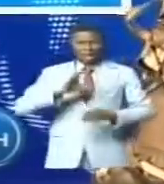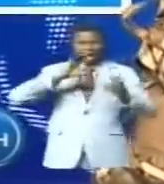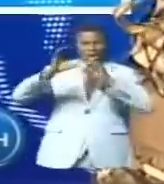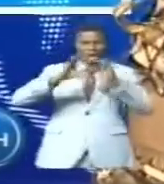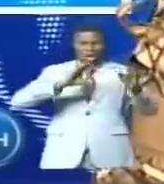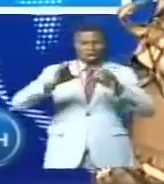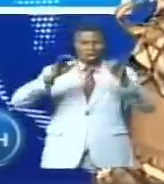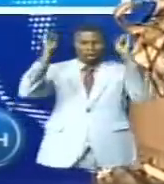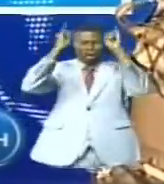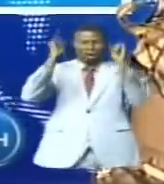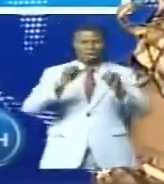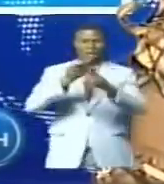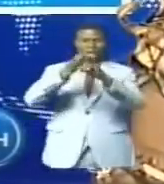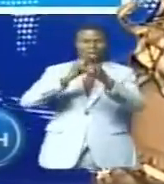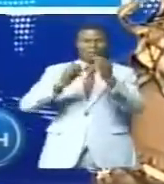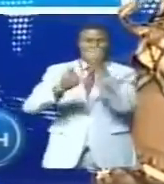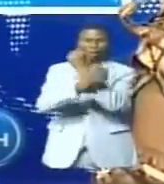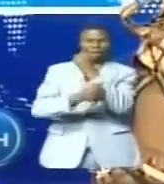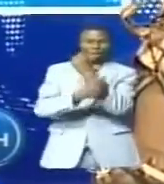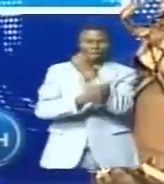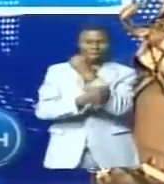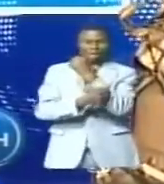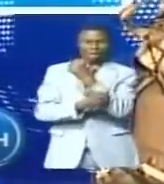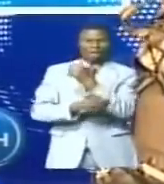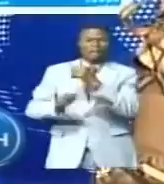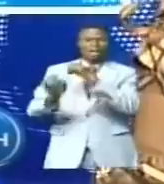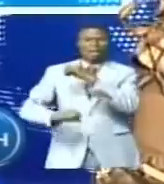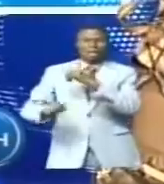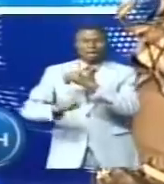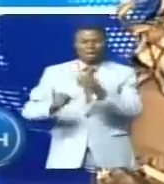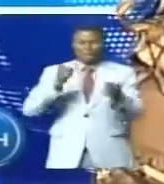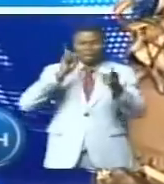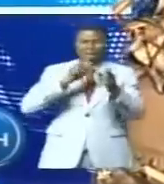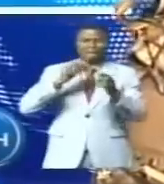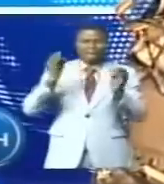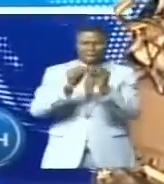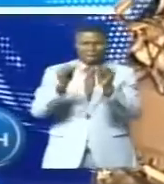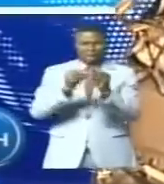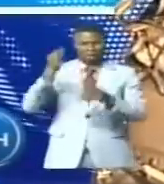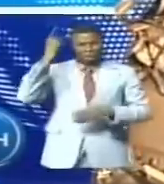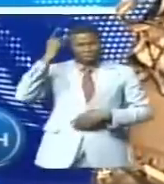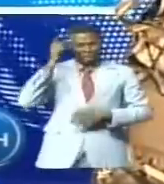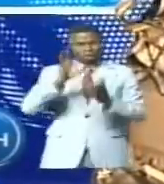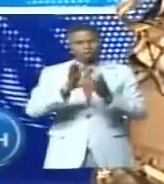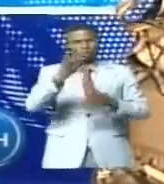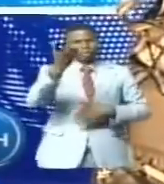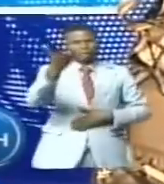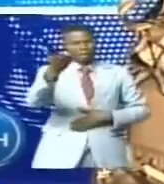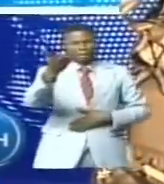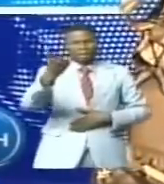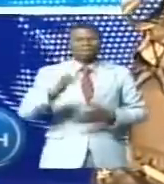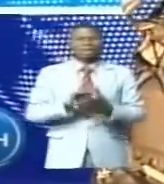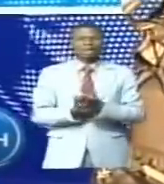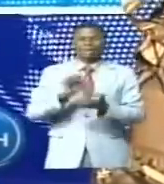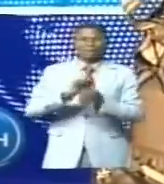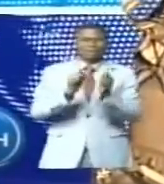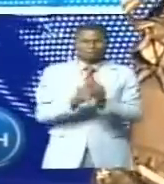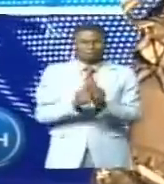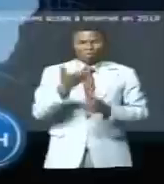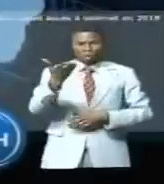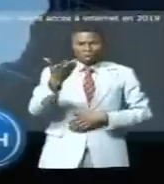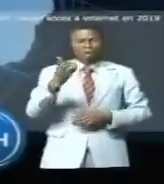télécommunications venus des pays de la sous-région réfléchissent depuis ce matin à Kinshasa sur ce problématique. Nono